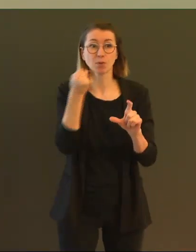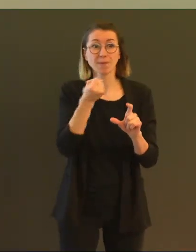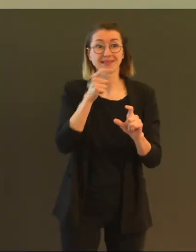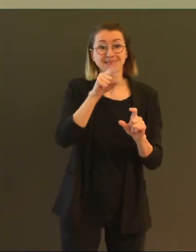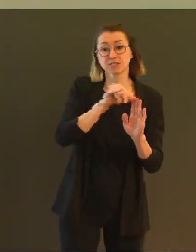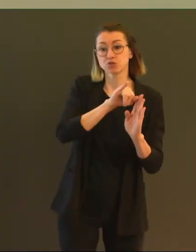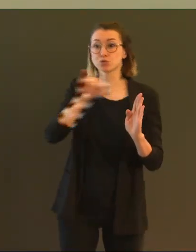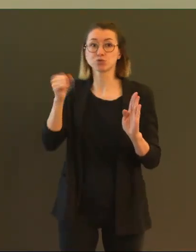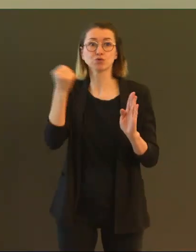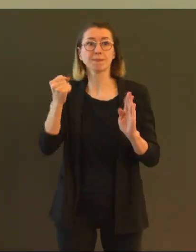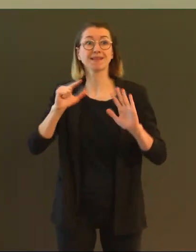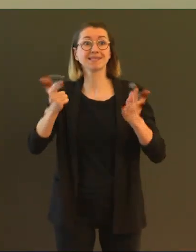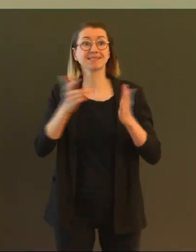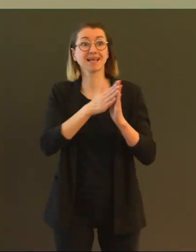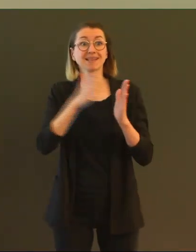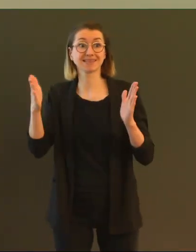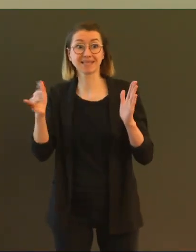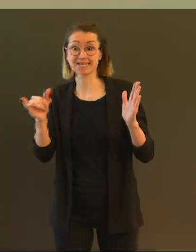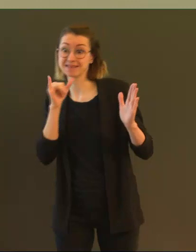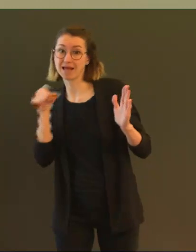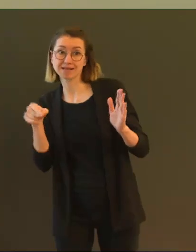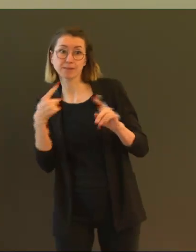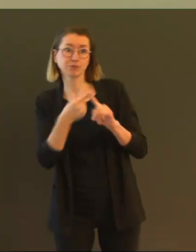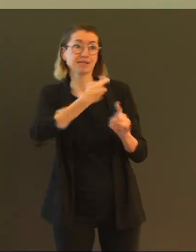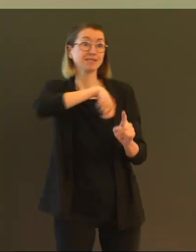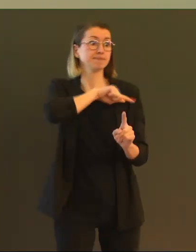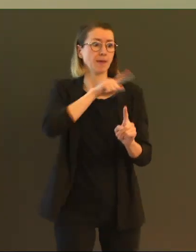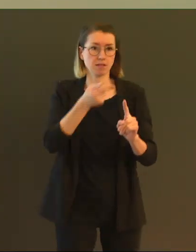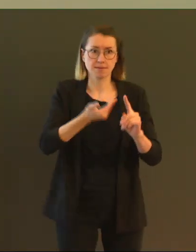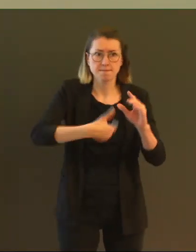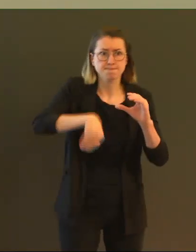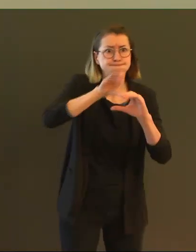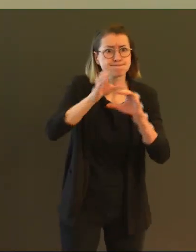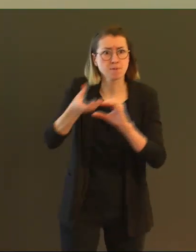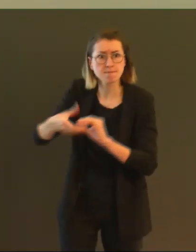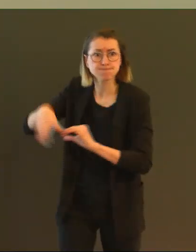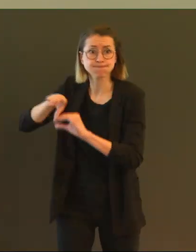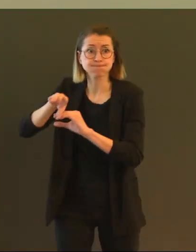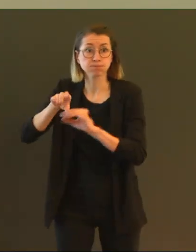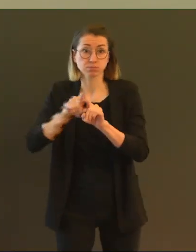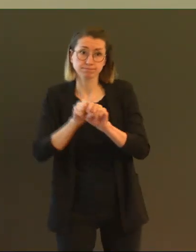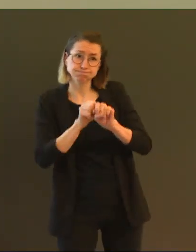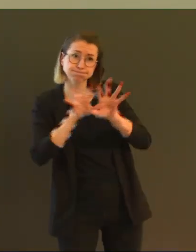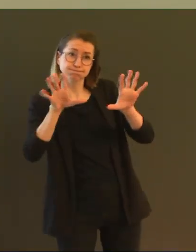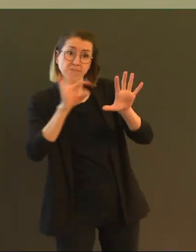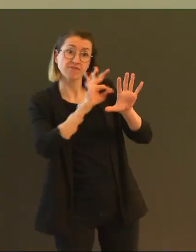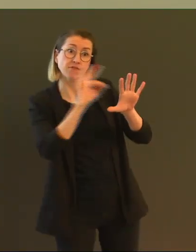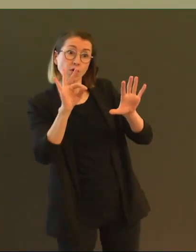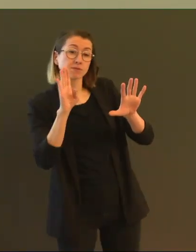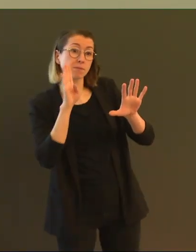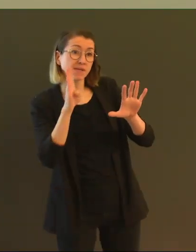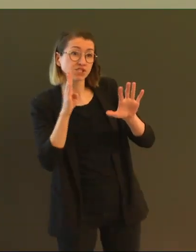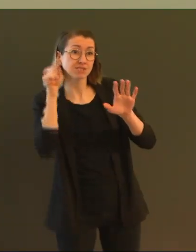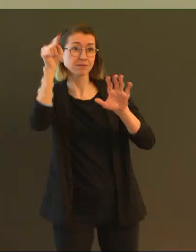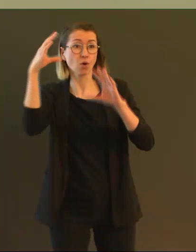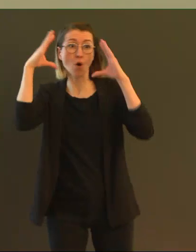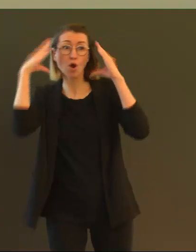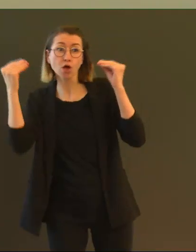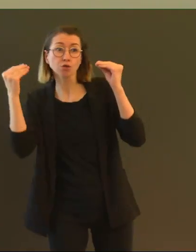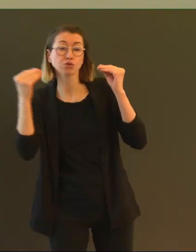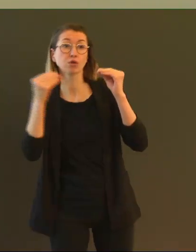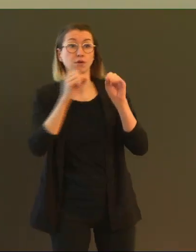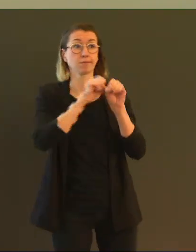Italie et en Espagne, qui remonte ainsi petit à petit vers la France, la Belgique, les Pays-Bas, une partie de l'Angleterre, qui s'étend de plus